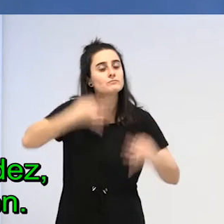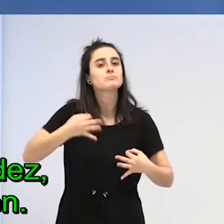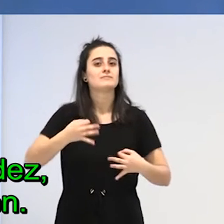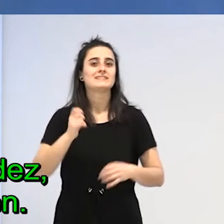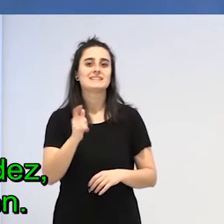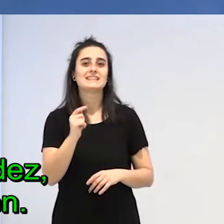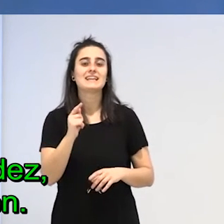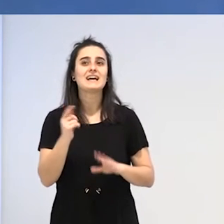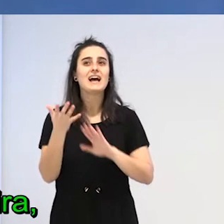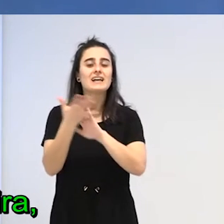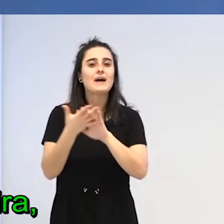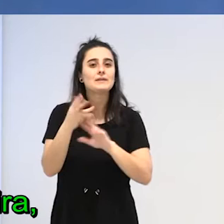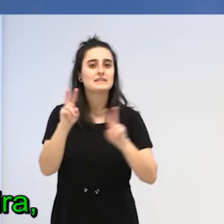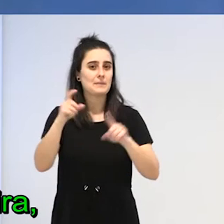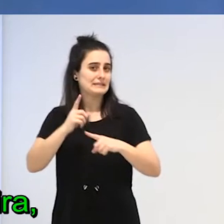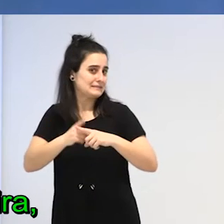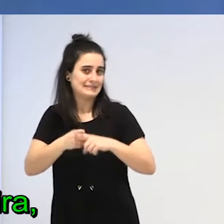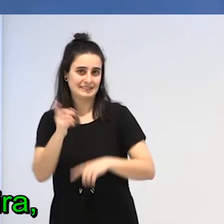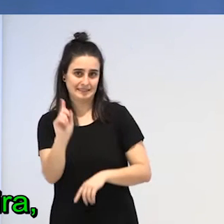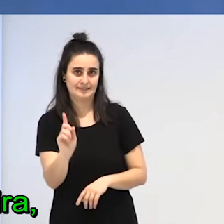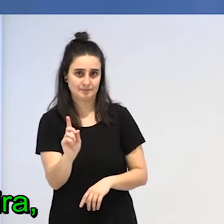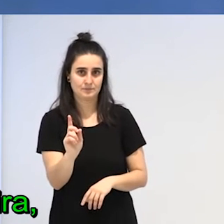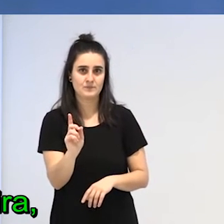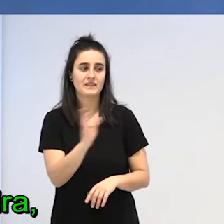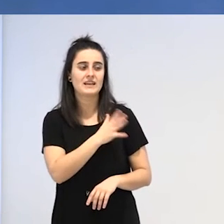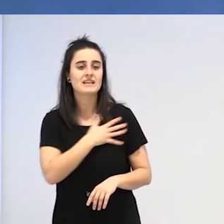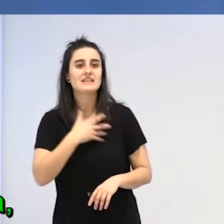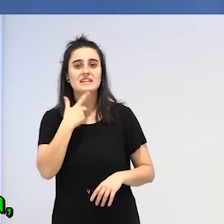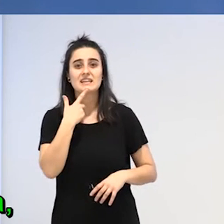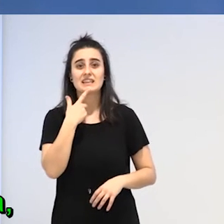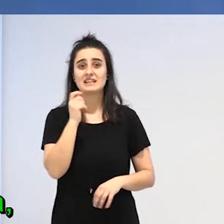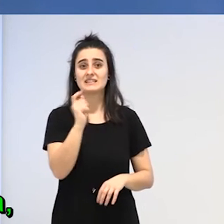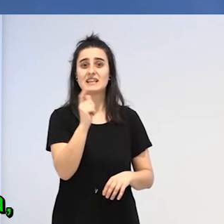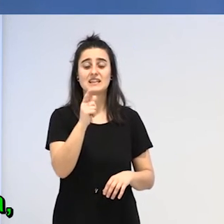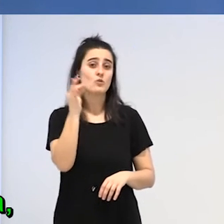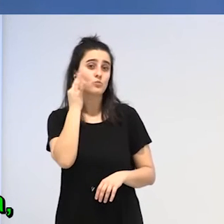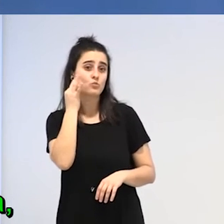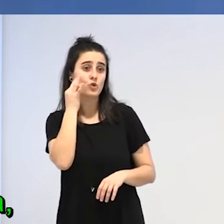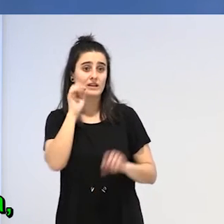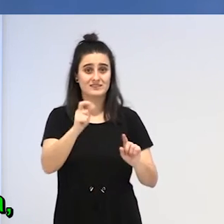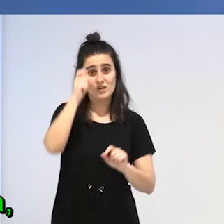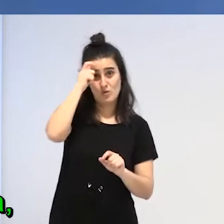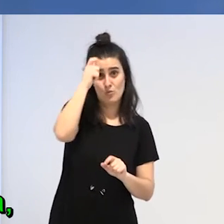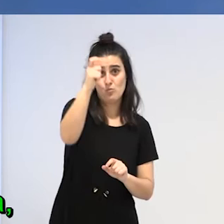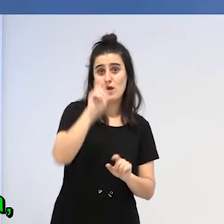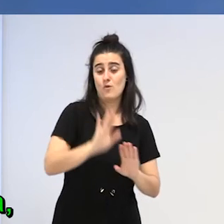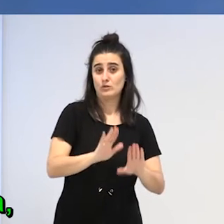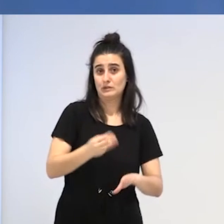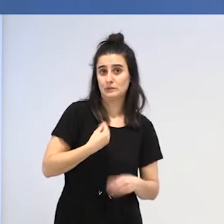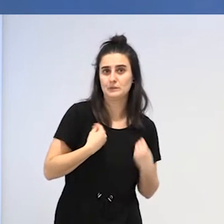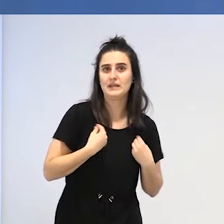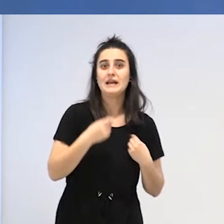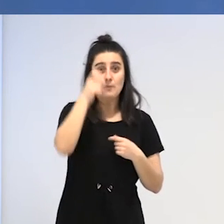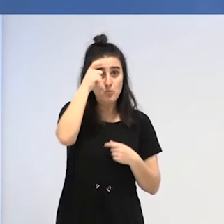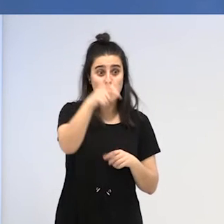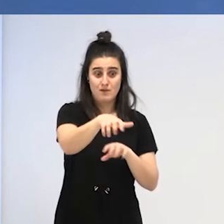normalean lantzen. Hau da, emakumeen herriak dira, batzuetan herri horietan bakarrik emakumeak bizi dira,